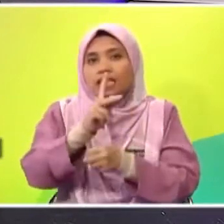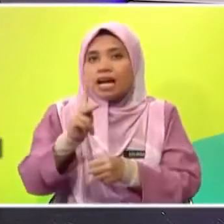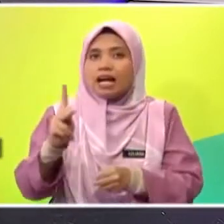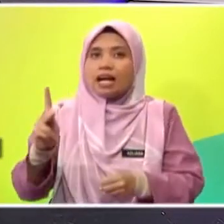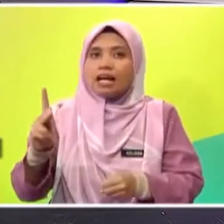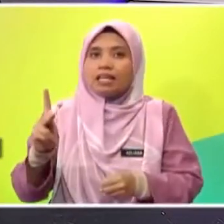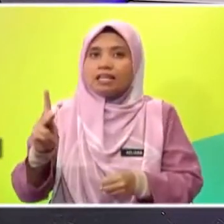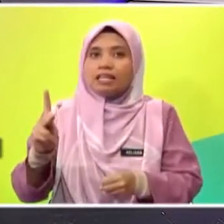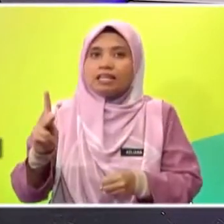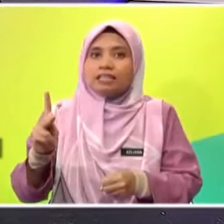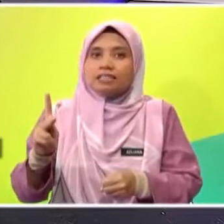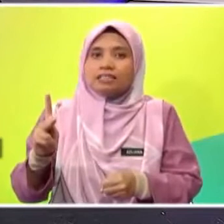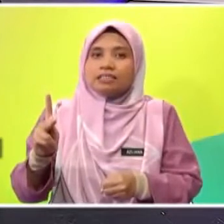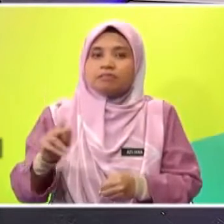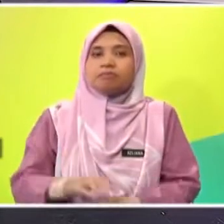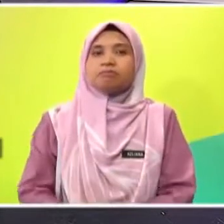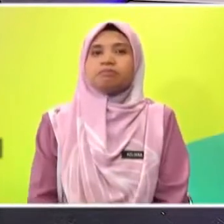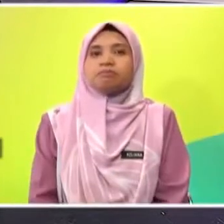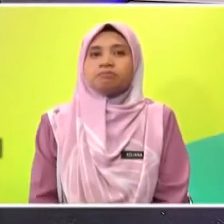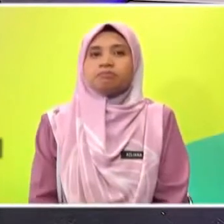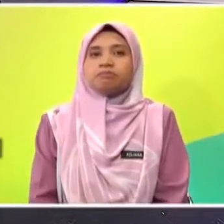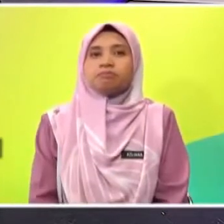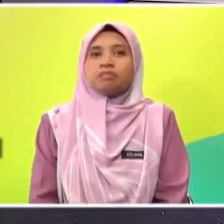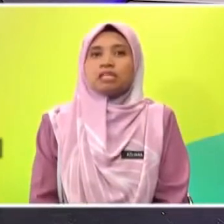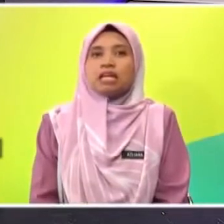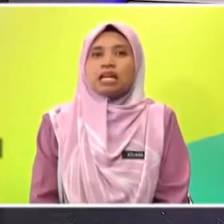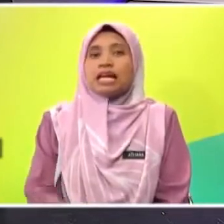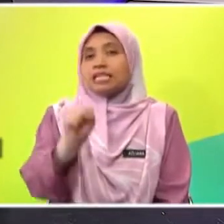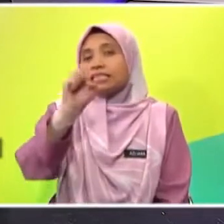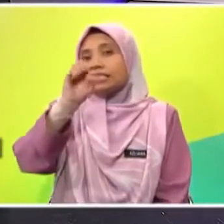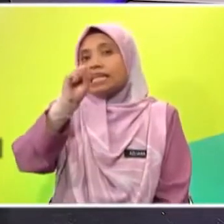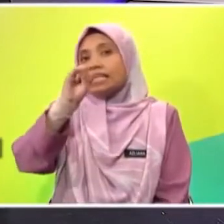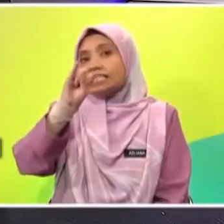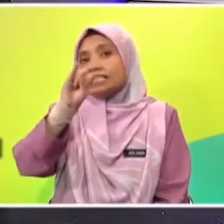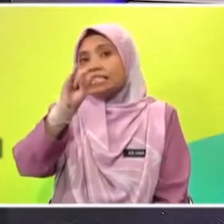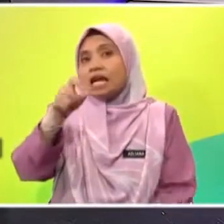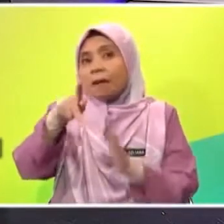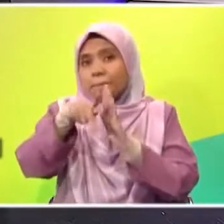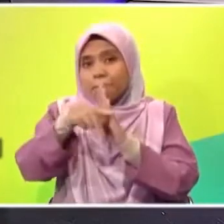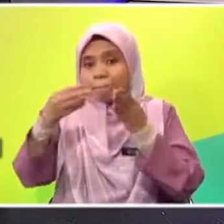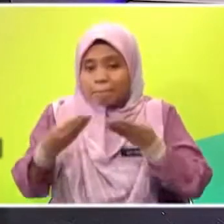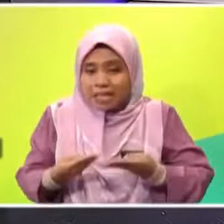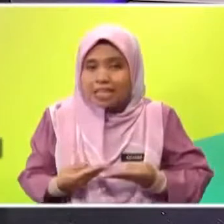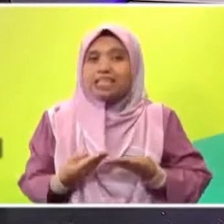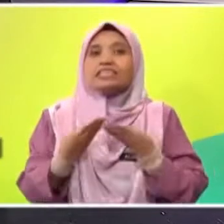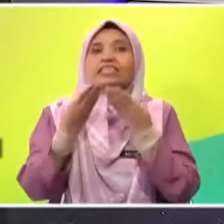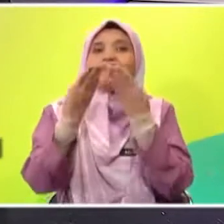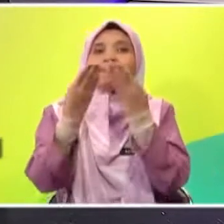Negeri rezeki sesi penyampaian hadiah Obsesi